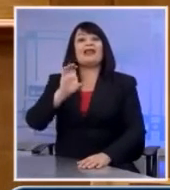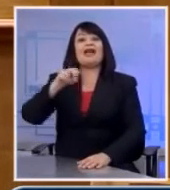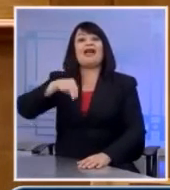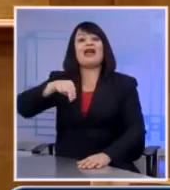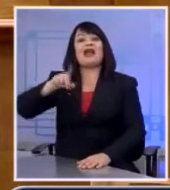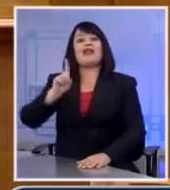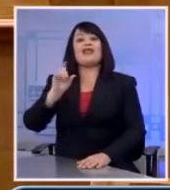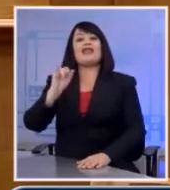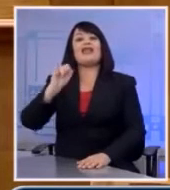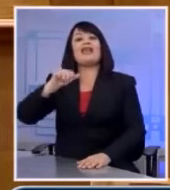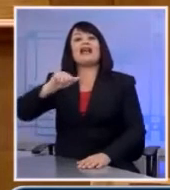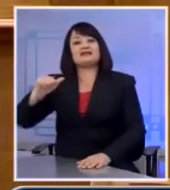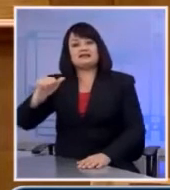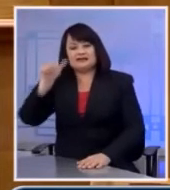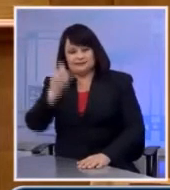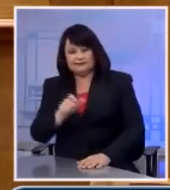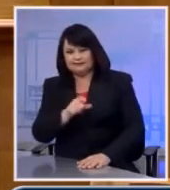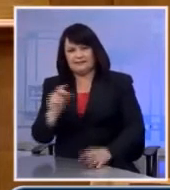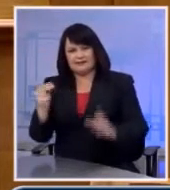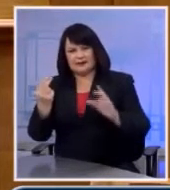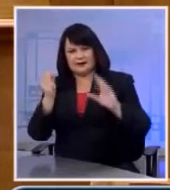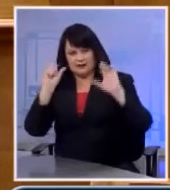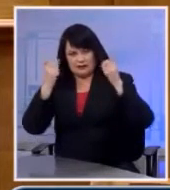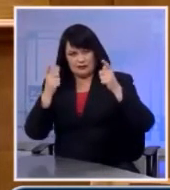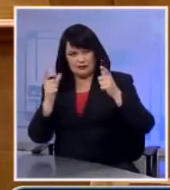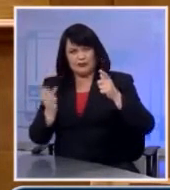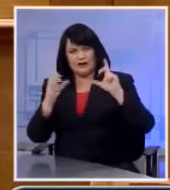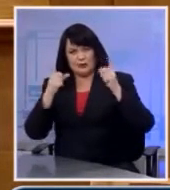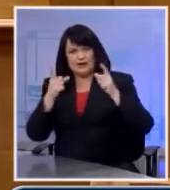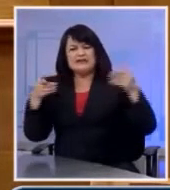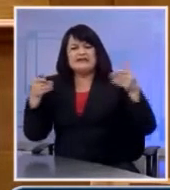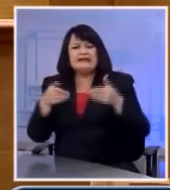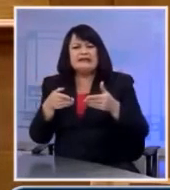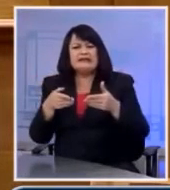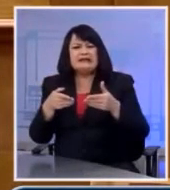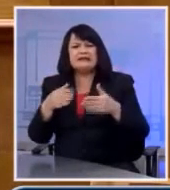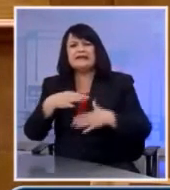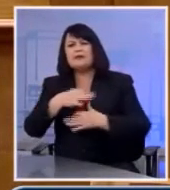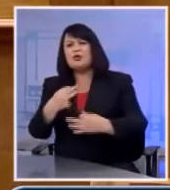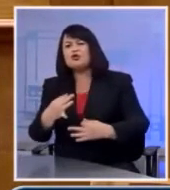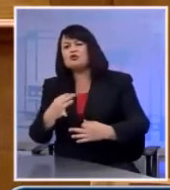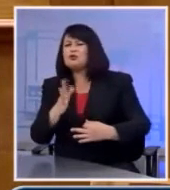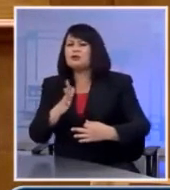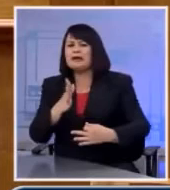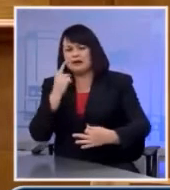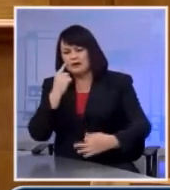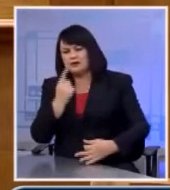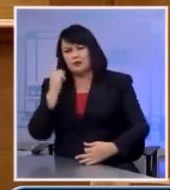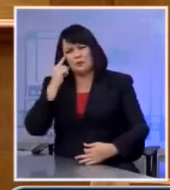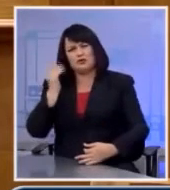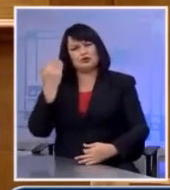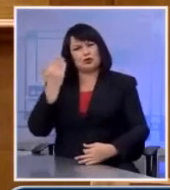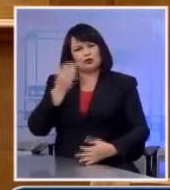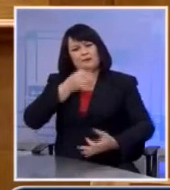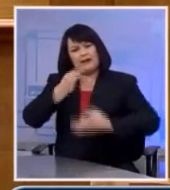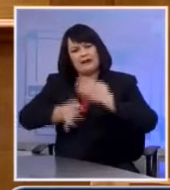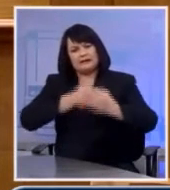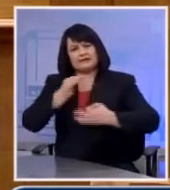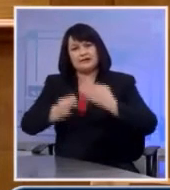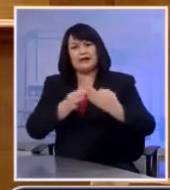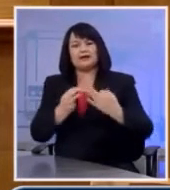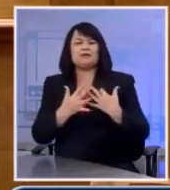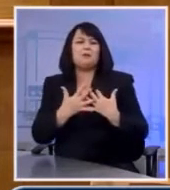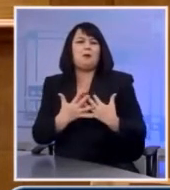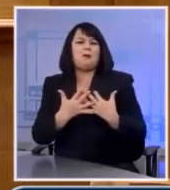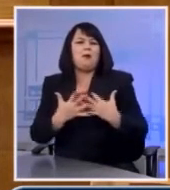ήσασταν, αν δεν κάνω λάθος, και ο εισηγητής ή ο εκπρόσωπος της Νέας Δημοκρατίας που με μεγάλο